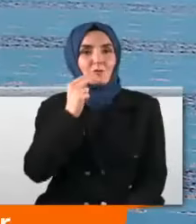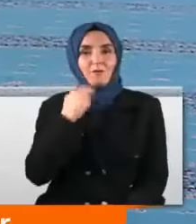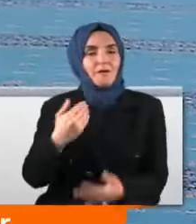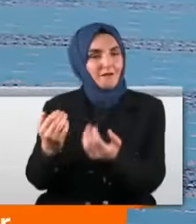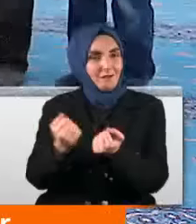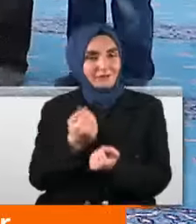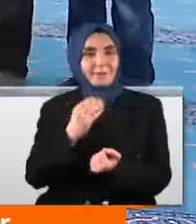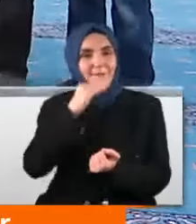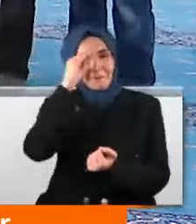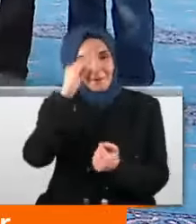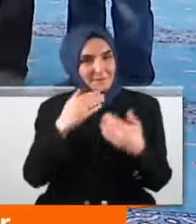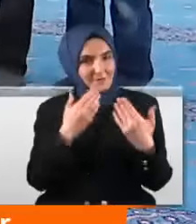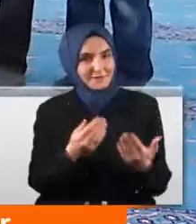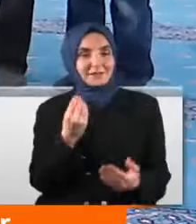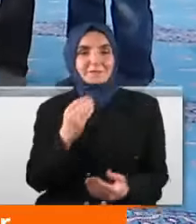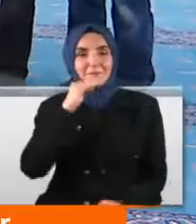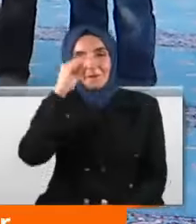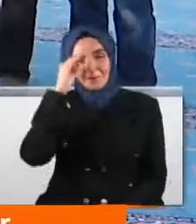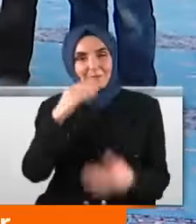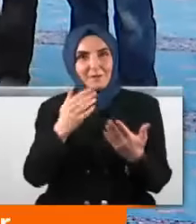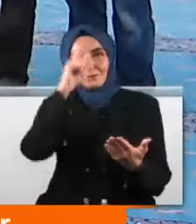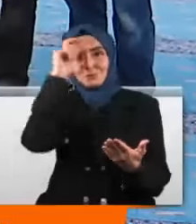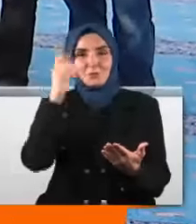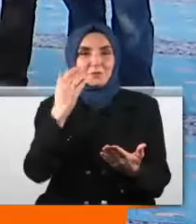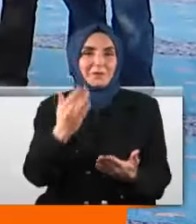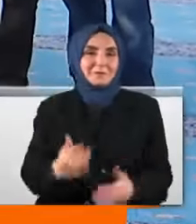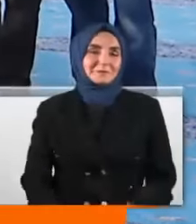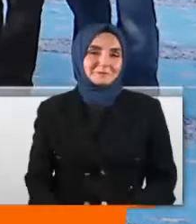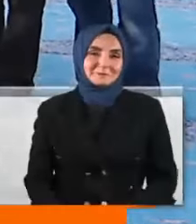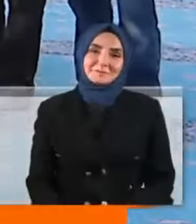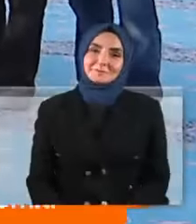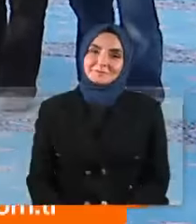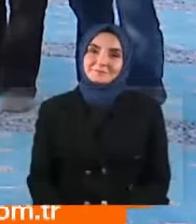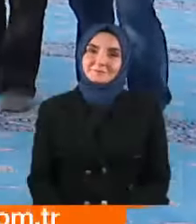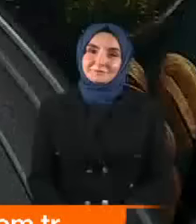İyi bayramlar. İyi bayramlar Türkiye.